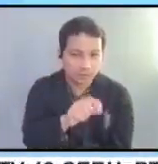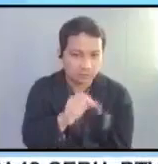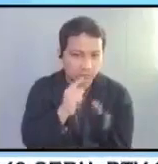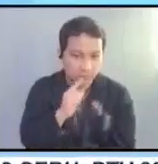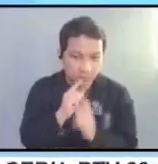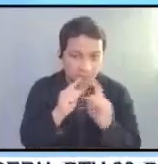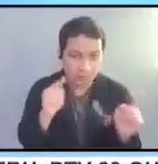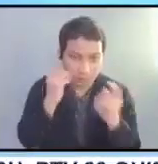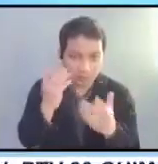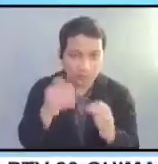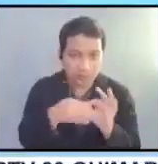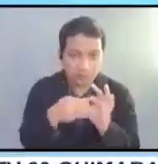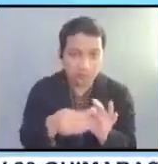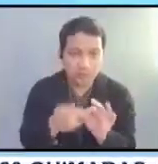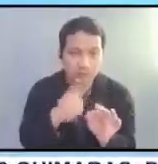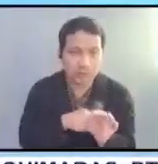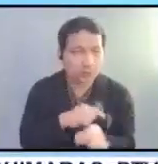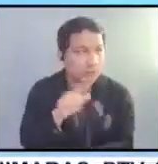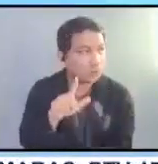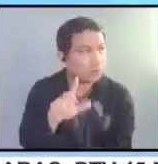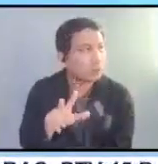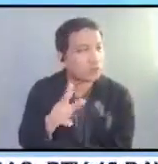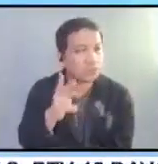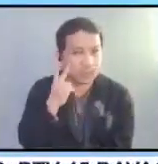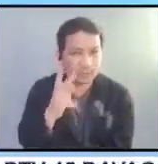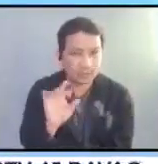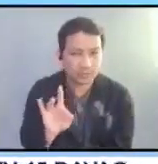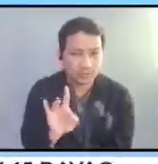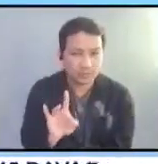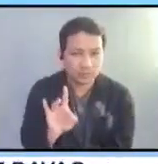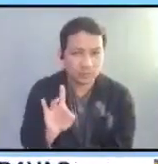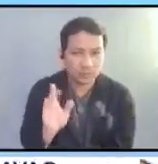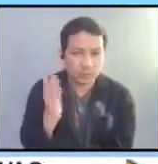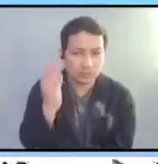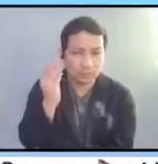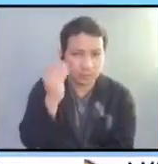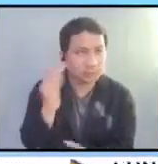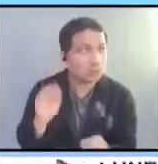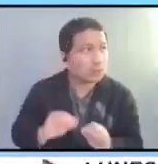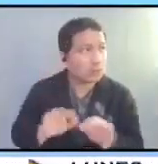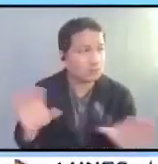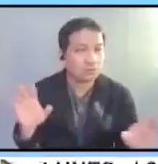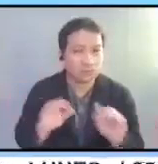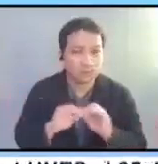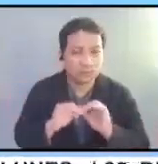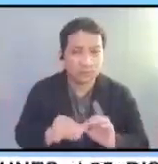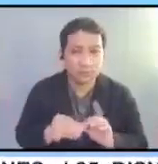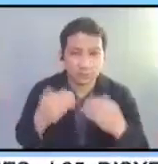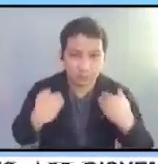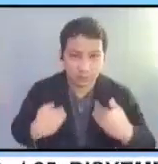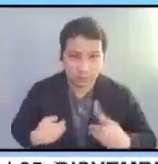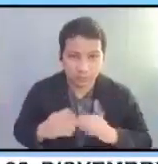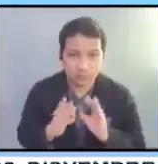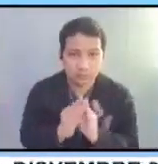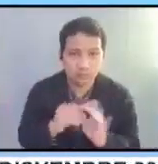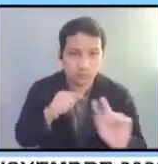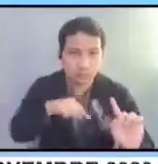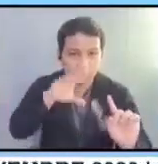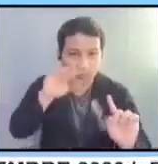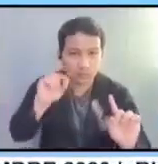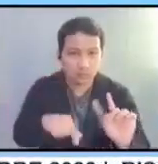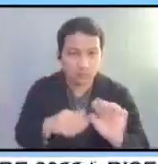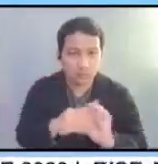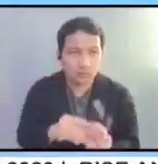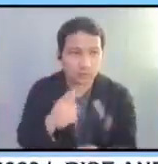maga 3 ng hapon dito na nadiskubre ang sunog na katawan ng isang lalaki na kinil kilalang si